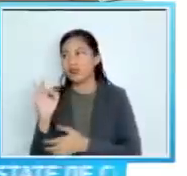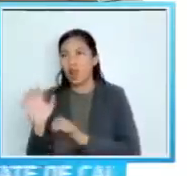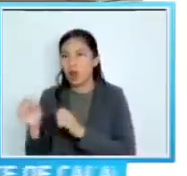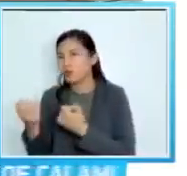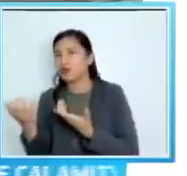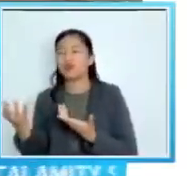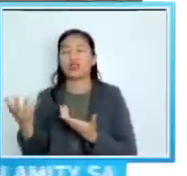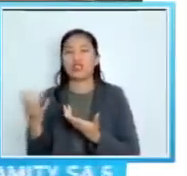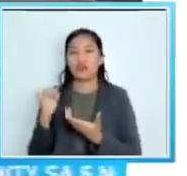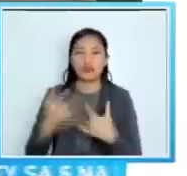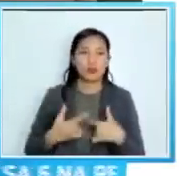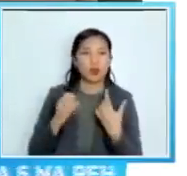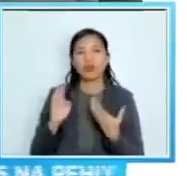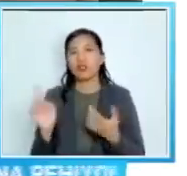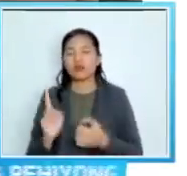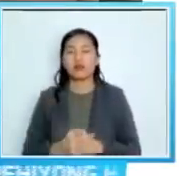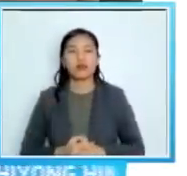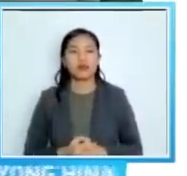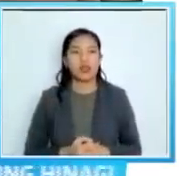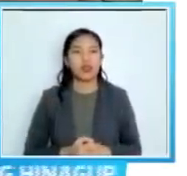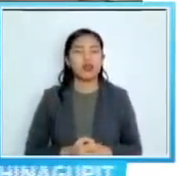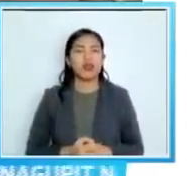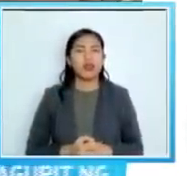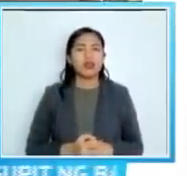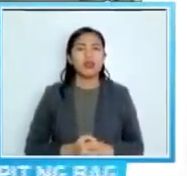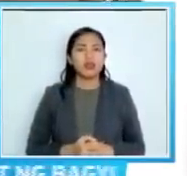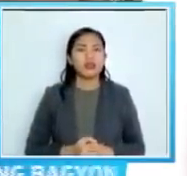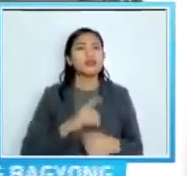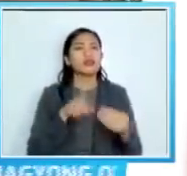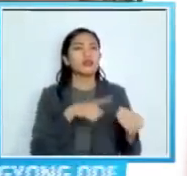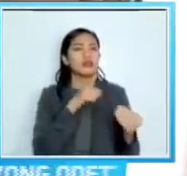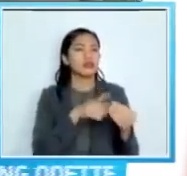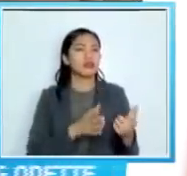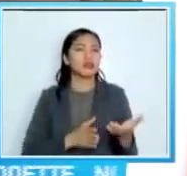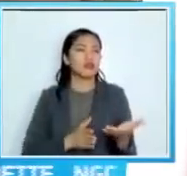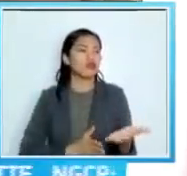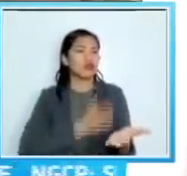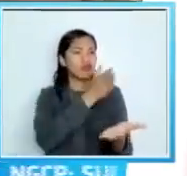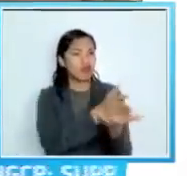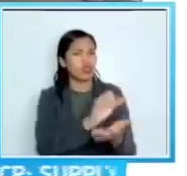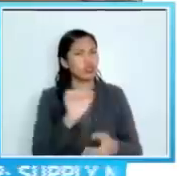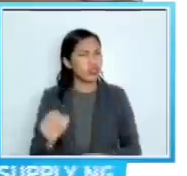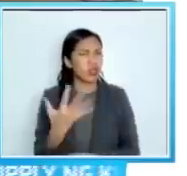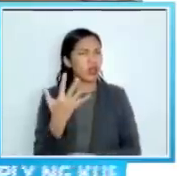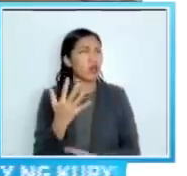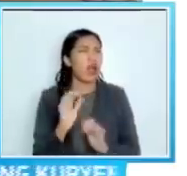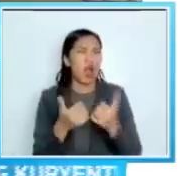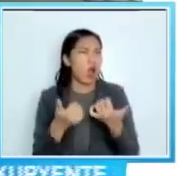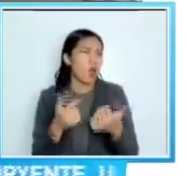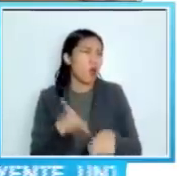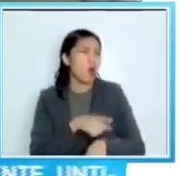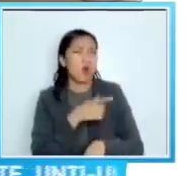yung pagpunta doon sa Siargao, halimbawa, gaano katagal ba? Paano yung magiging sitwasyon o senaryo? Para na